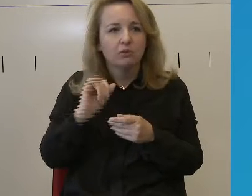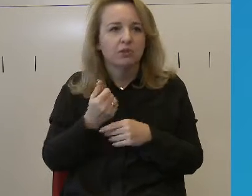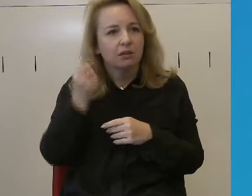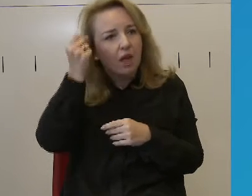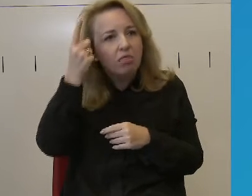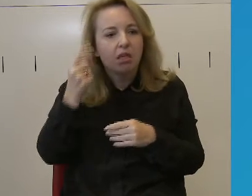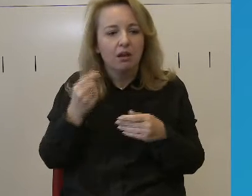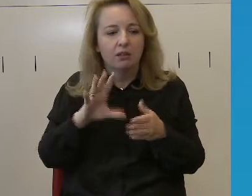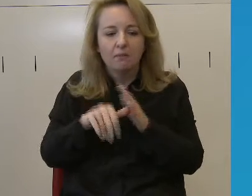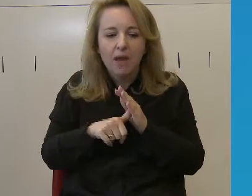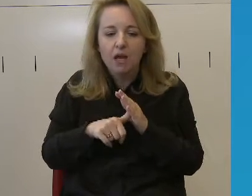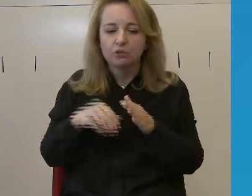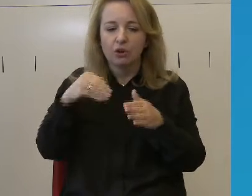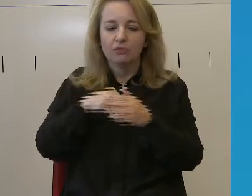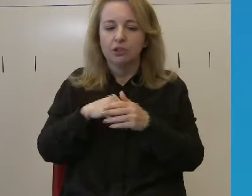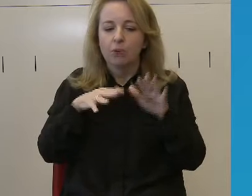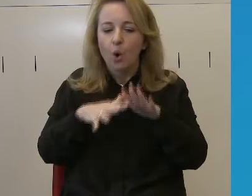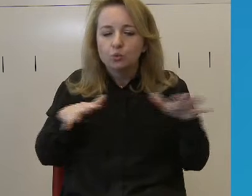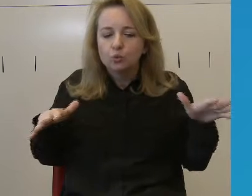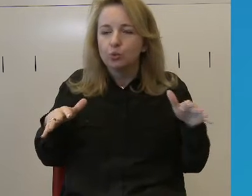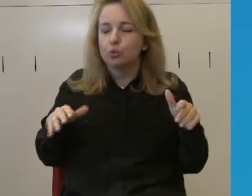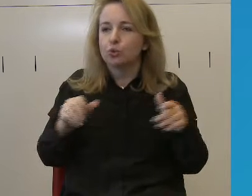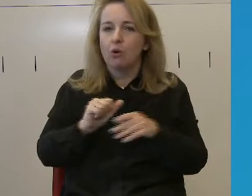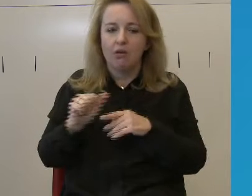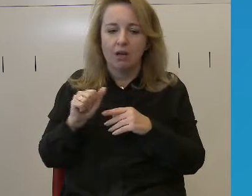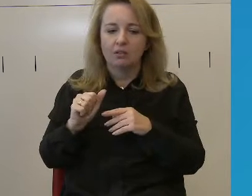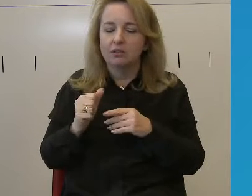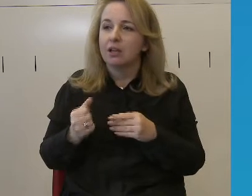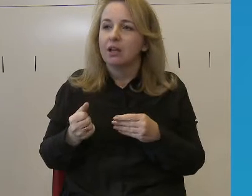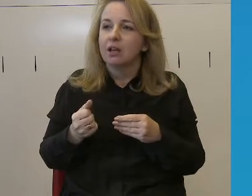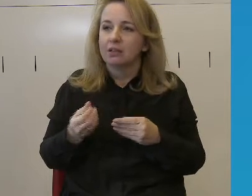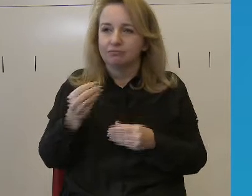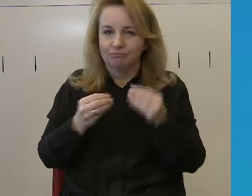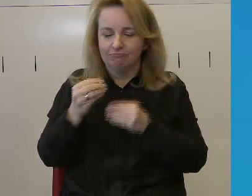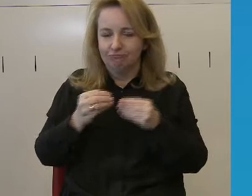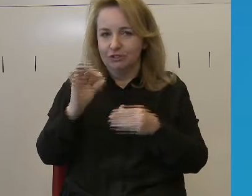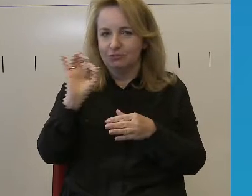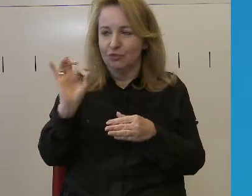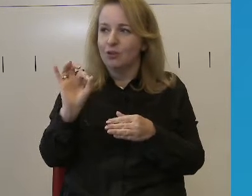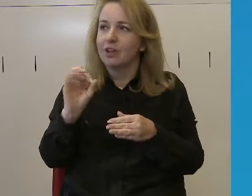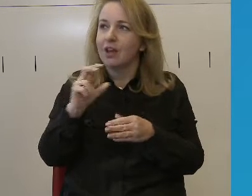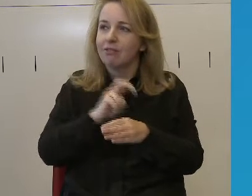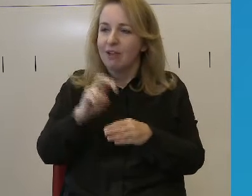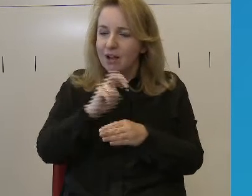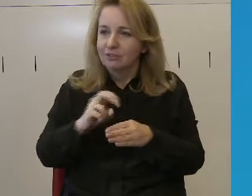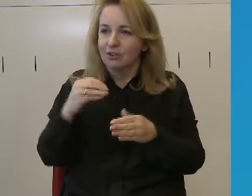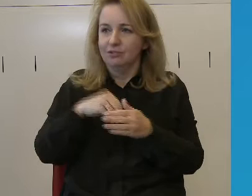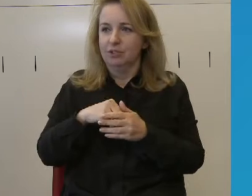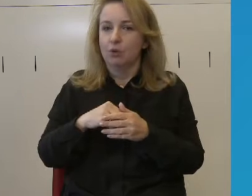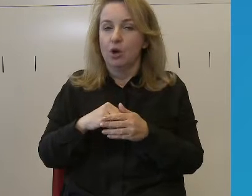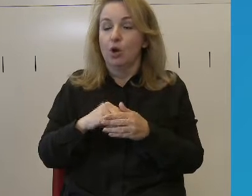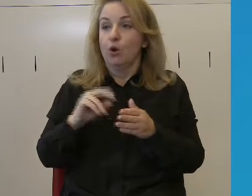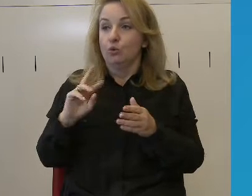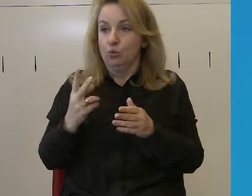inteligentne, gdzie mamy bardzo dużą nadbudowę technologiczną, technopolis. Mamy wreszcie miasta